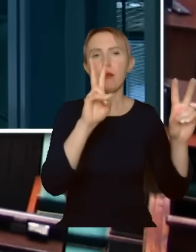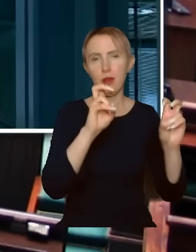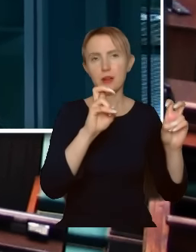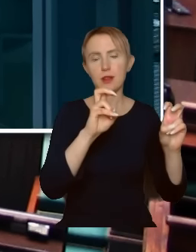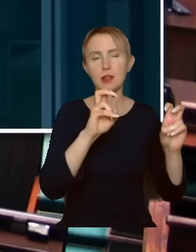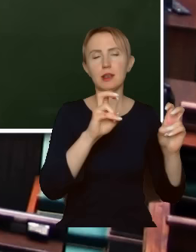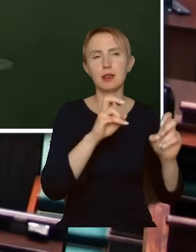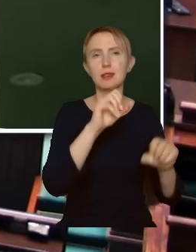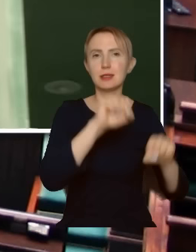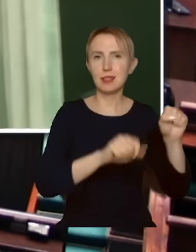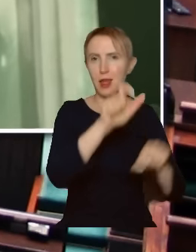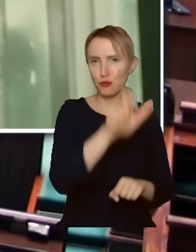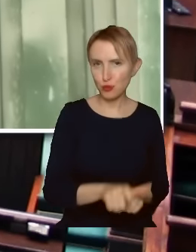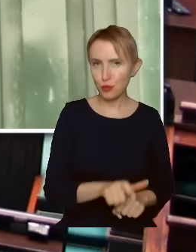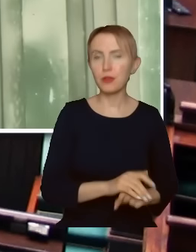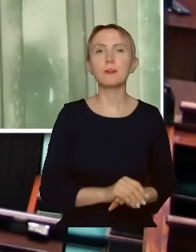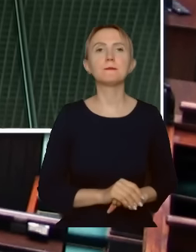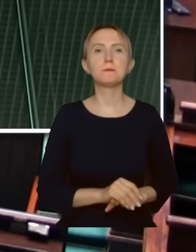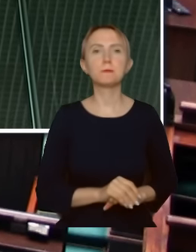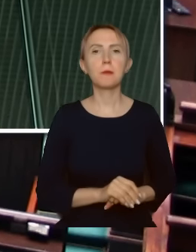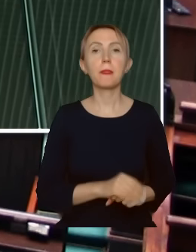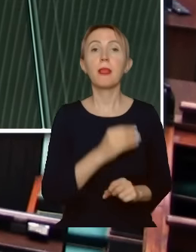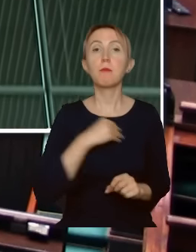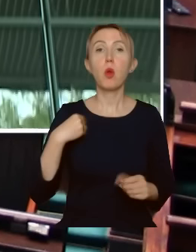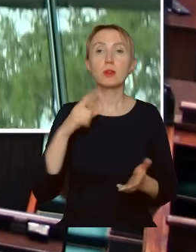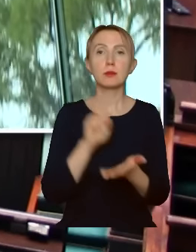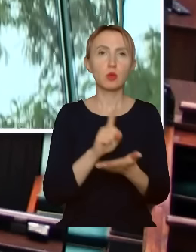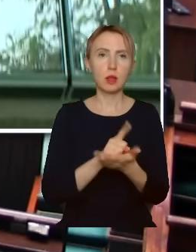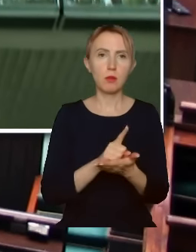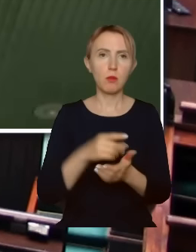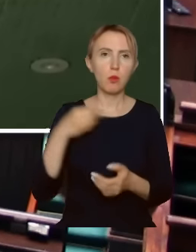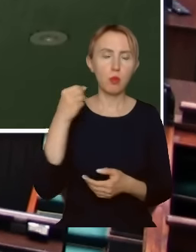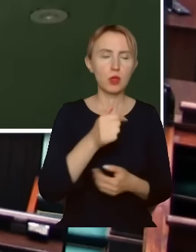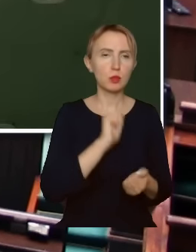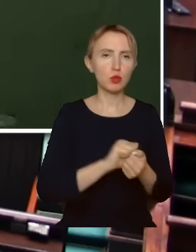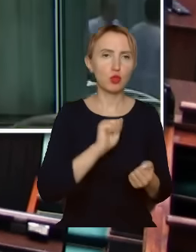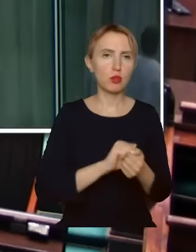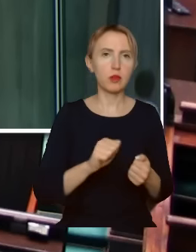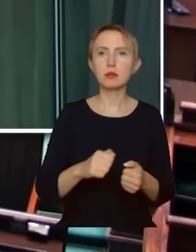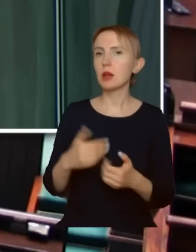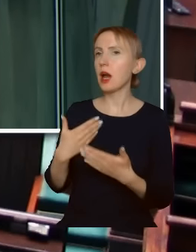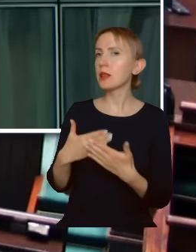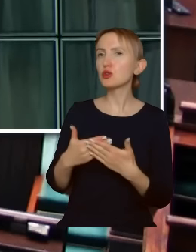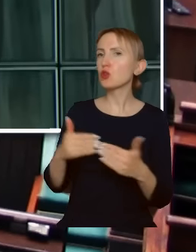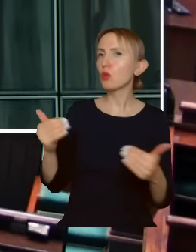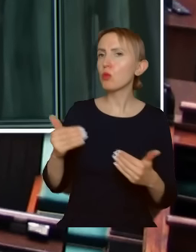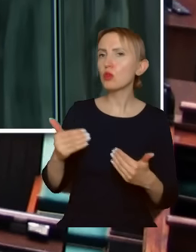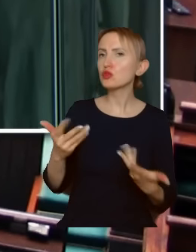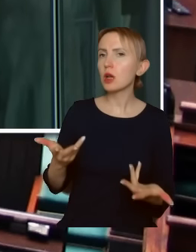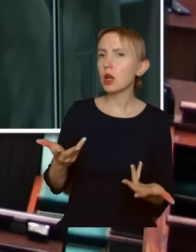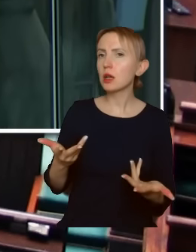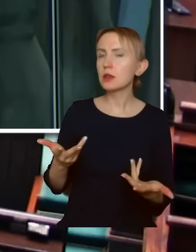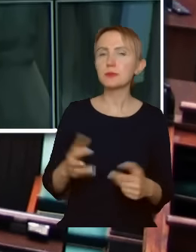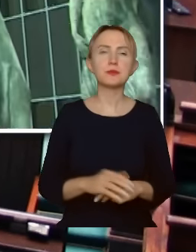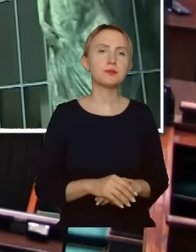można tym terminem się posługiwać polscy podatnicy odszkodowania można dlaczego można No dlatego